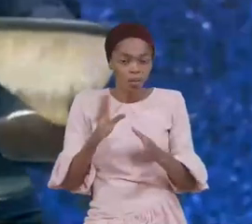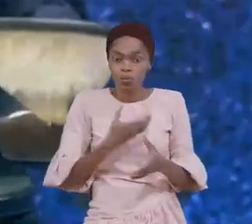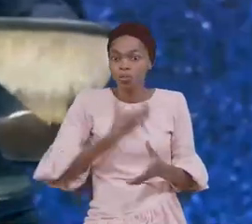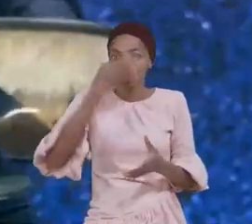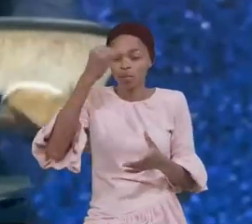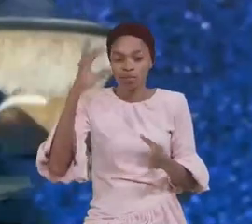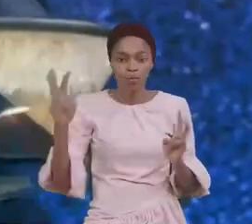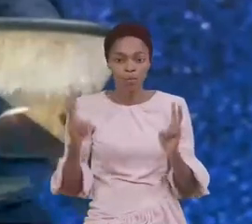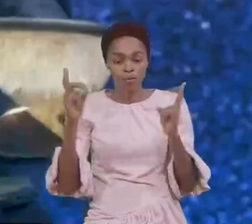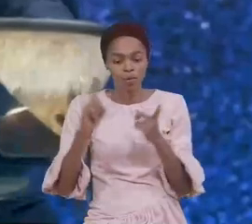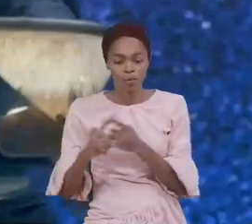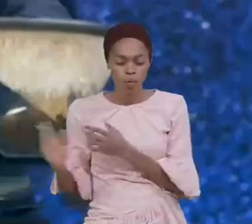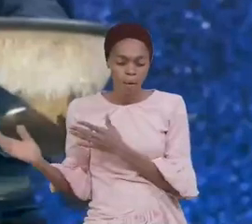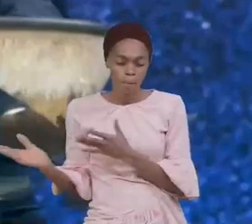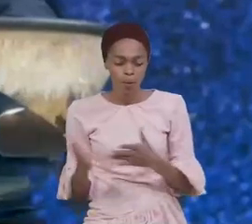de faire écrouler